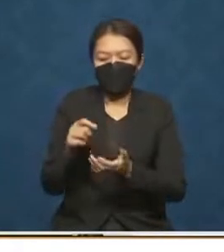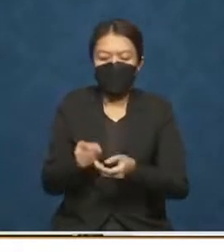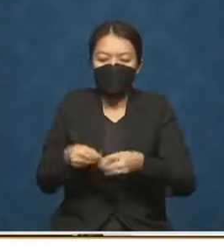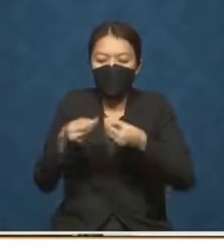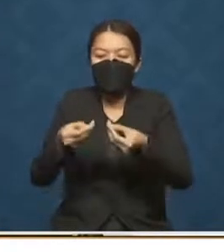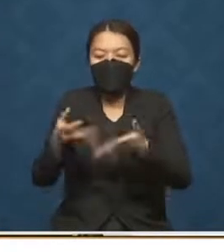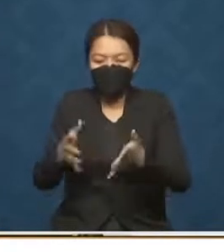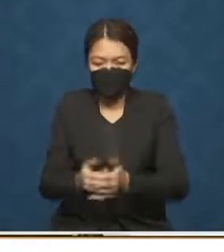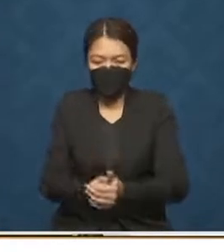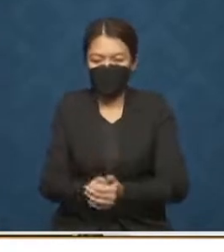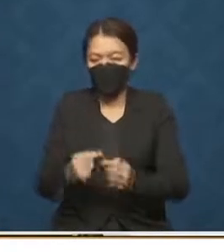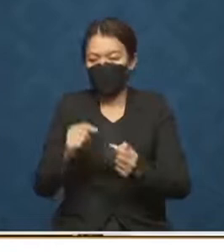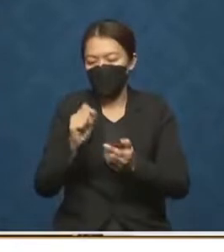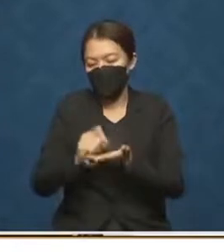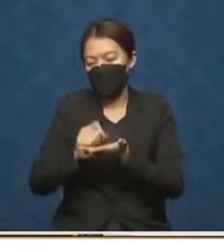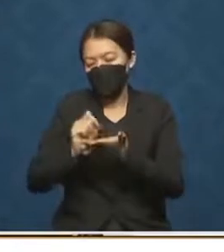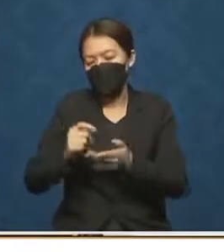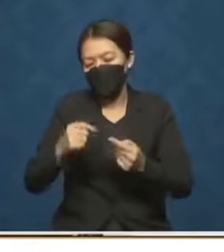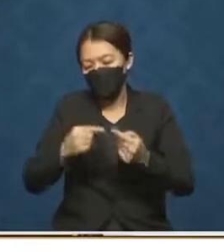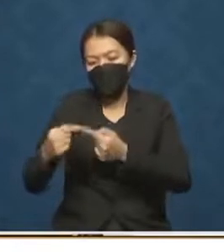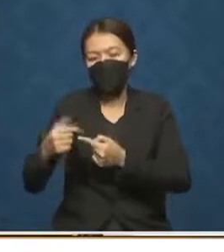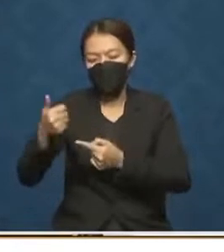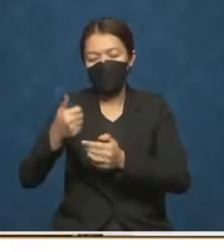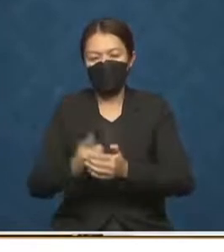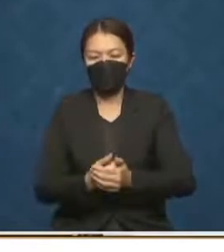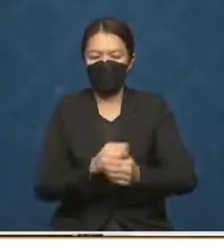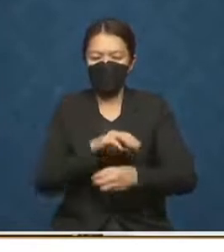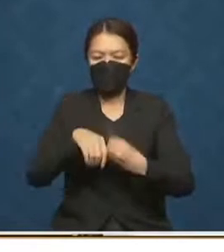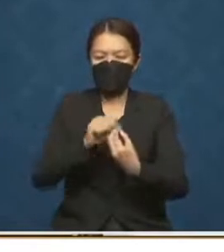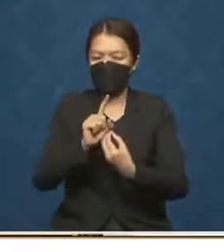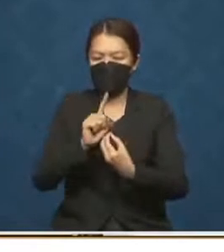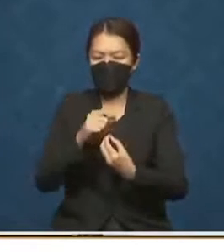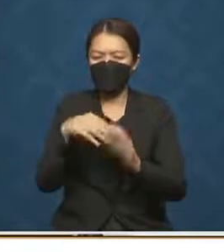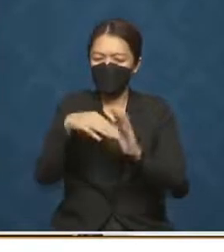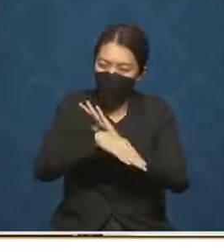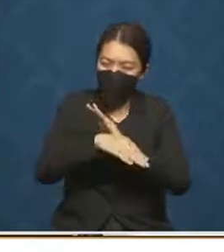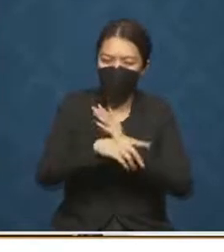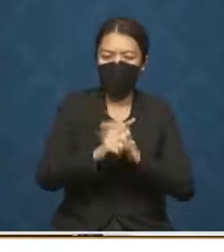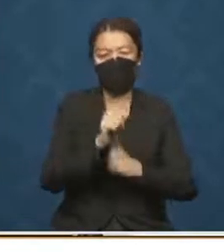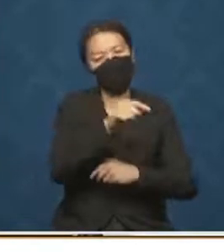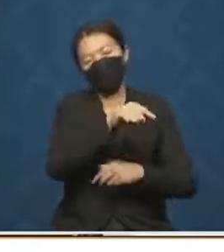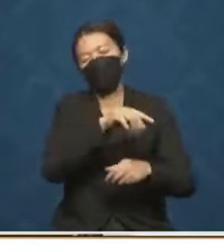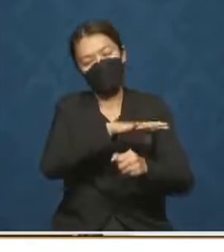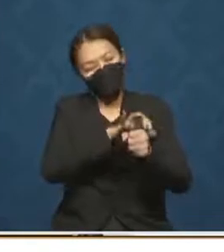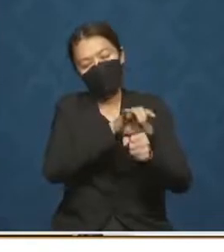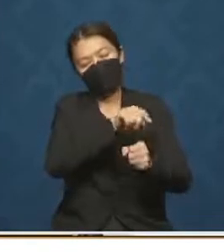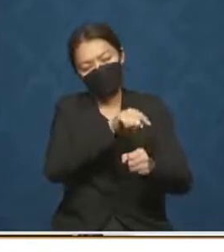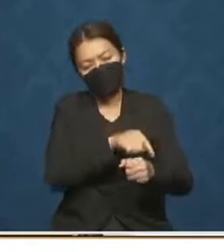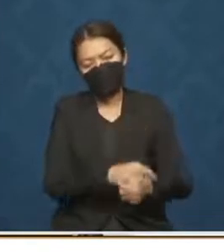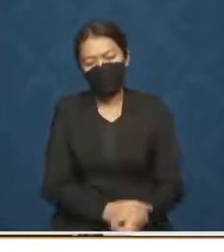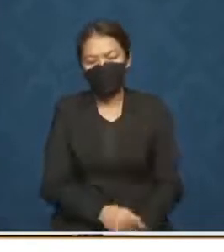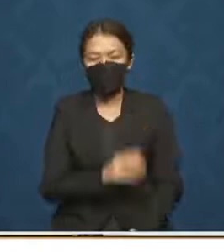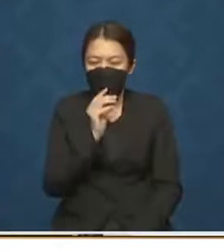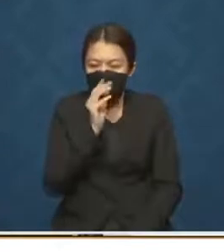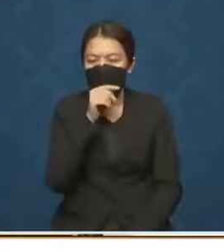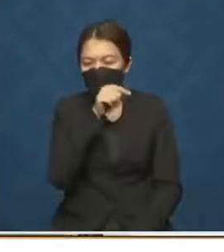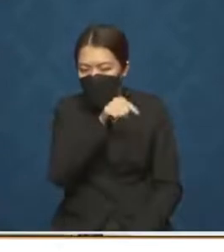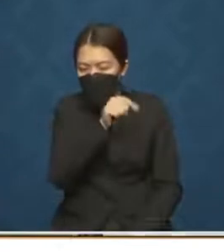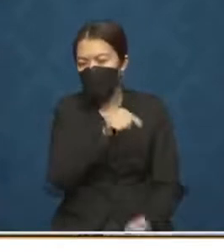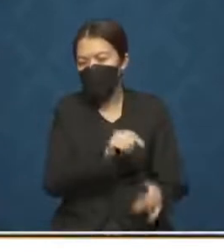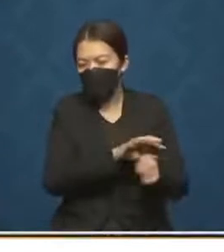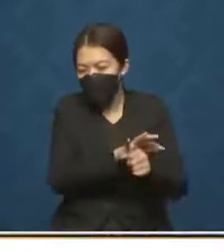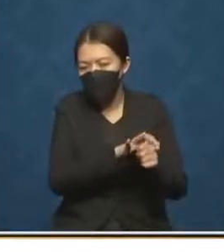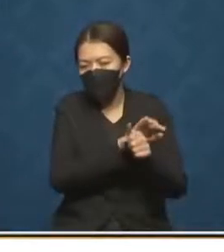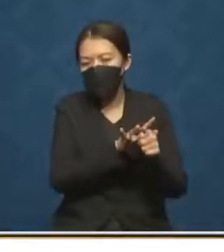ยนใส่โควิด เศษฐกิไม่ดีกโนใส่โควิดมันก็เลยทำให้ท่านอยู่รอดปลอดภัยท่านก